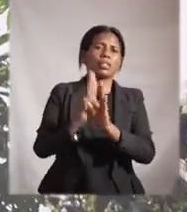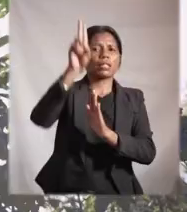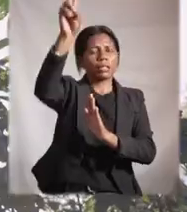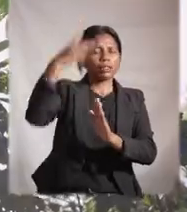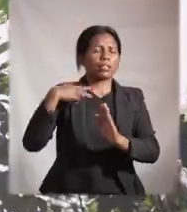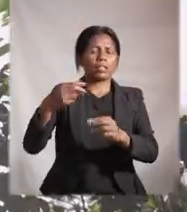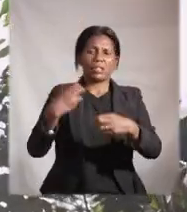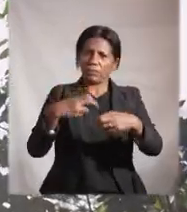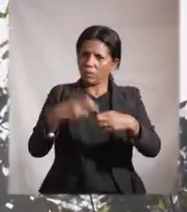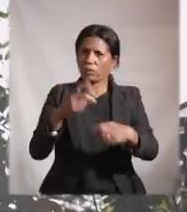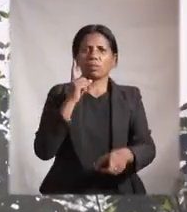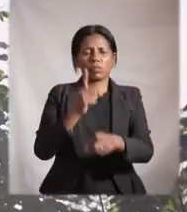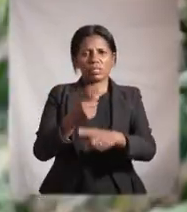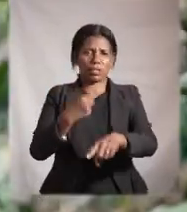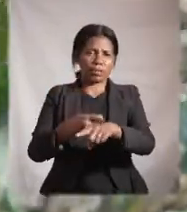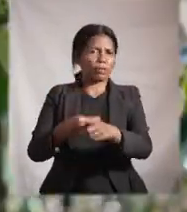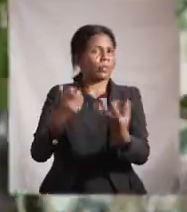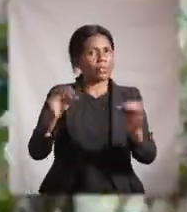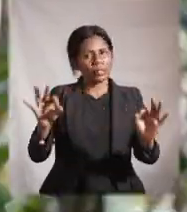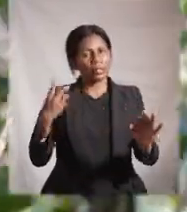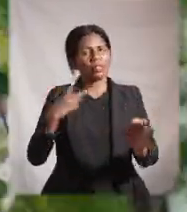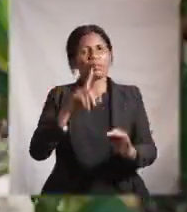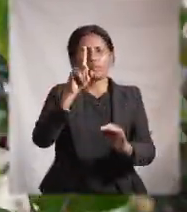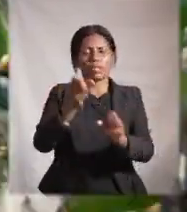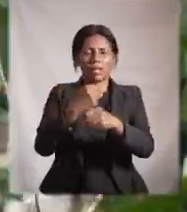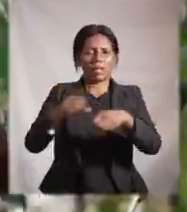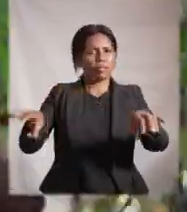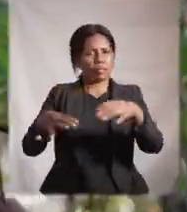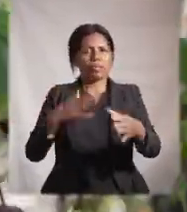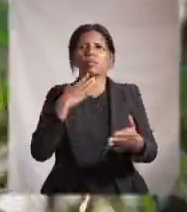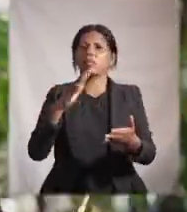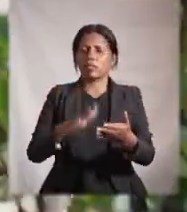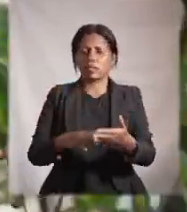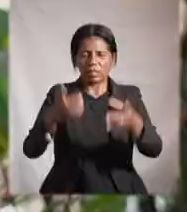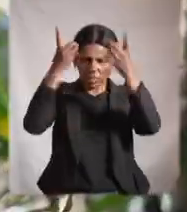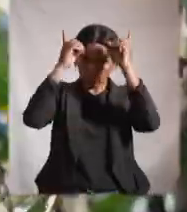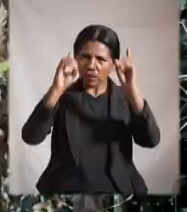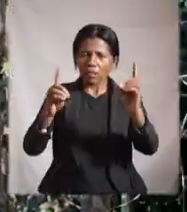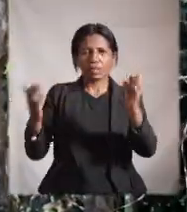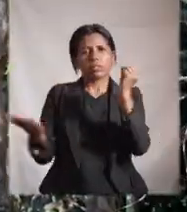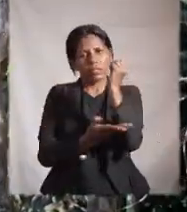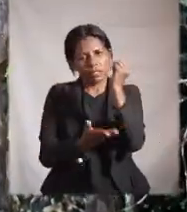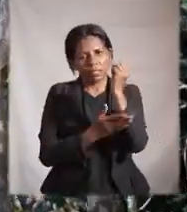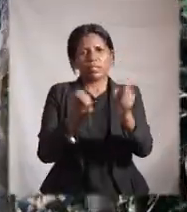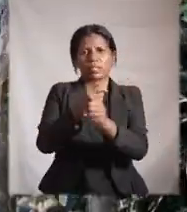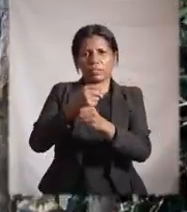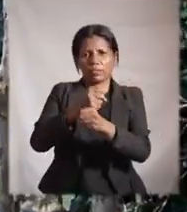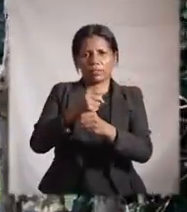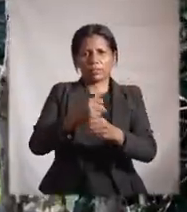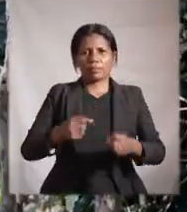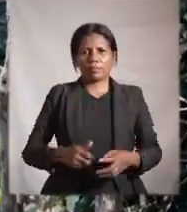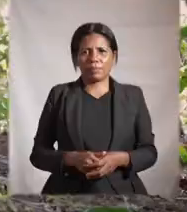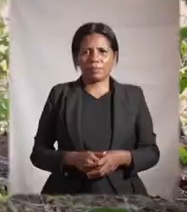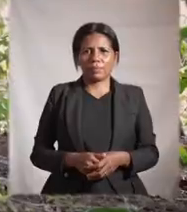maku. Tahun difícil tambah tempo lah iha, kita mesti kerja tahap servis lah tu, antam tengi ser di sini berteh si kafe.